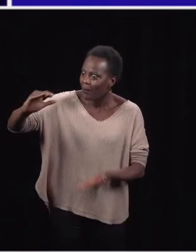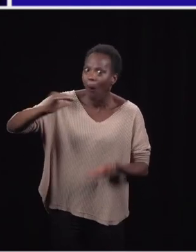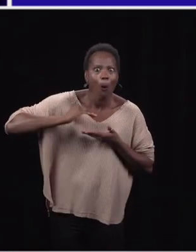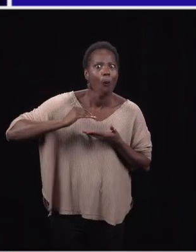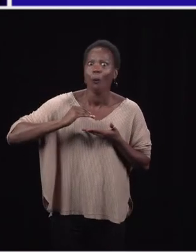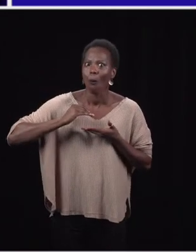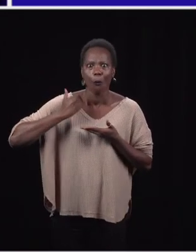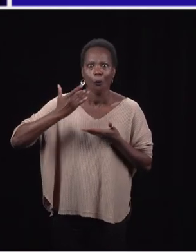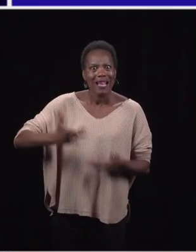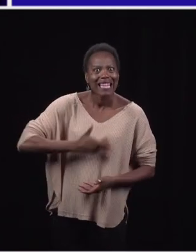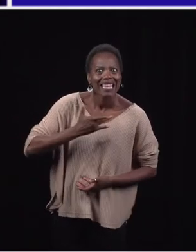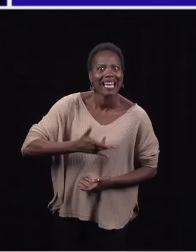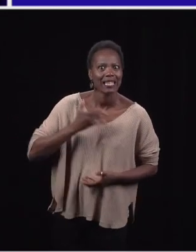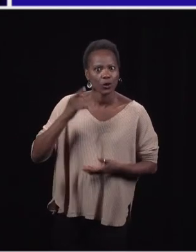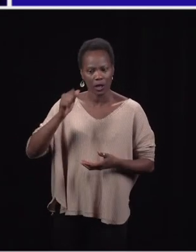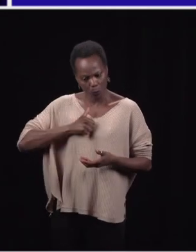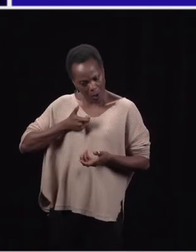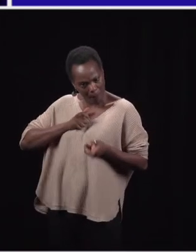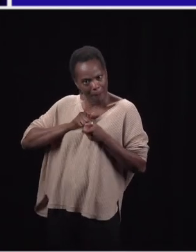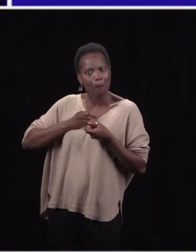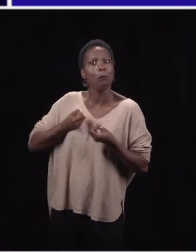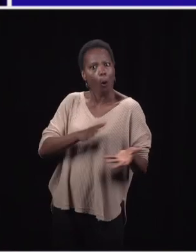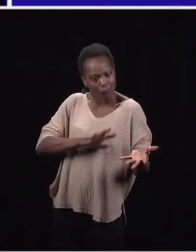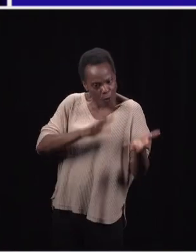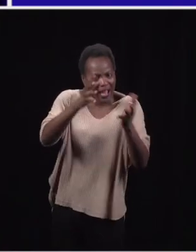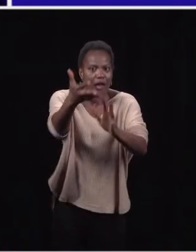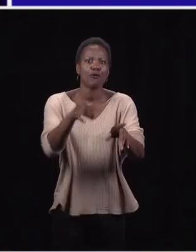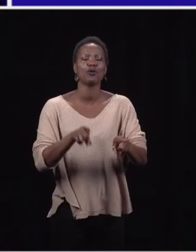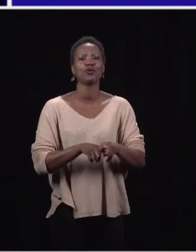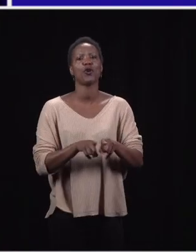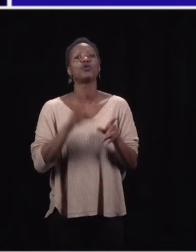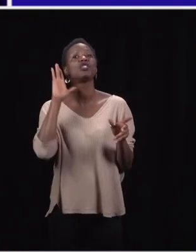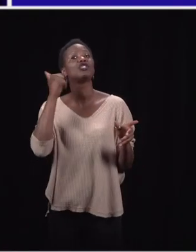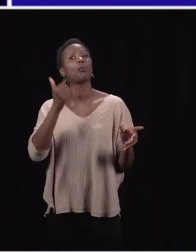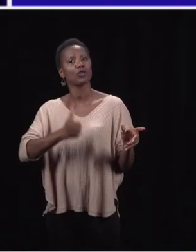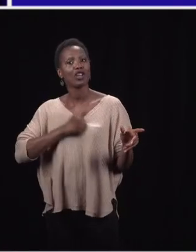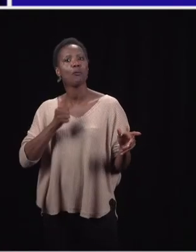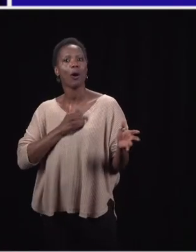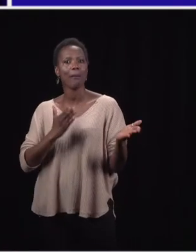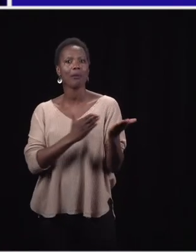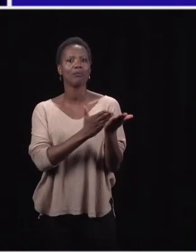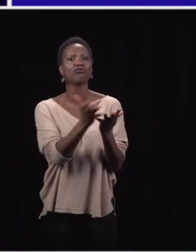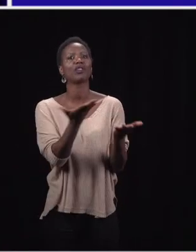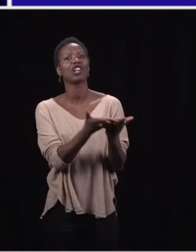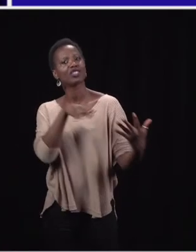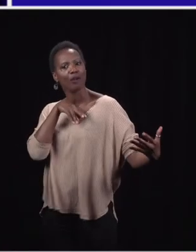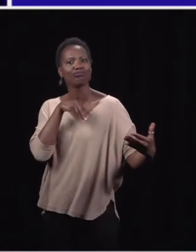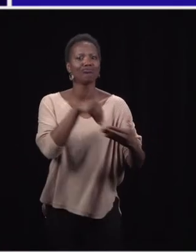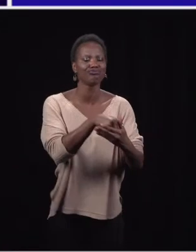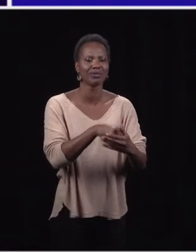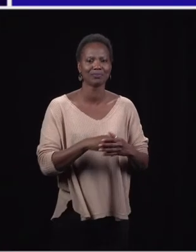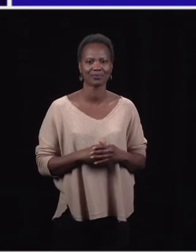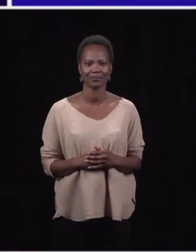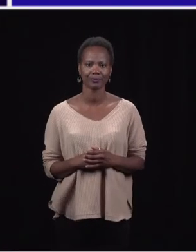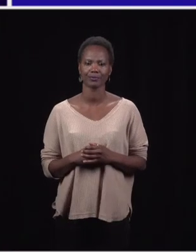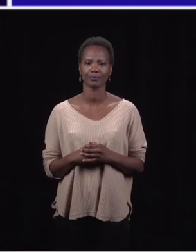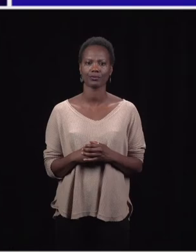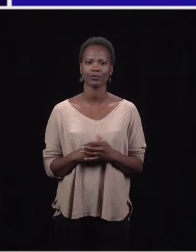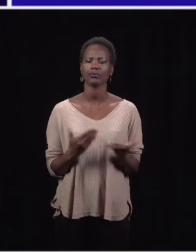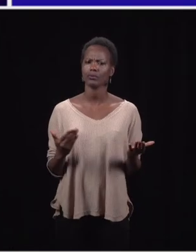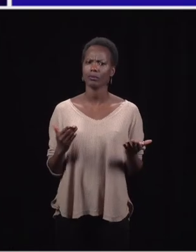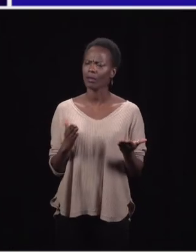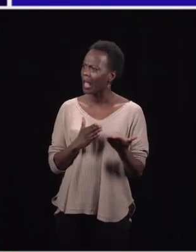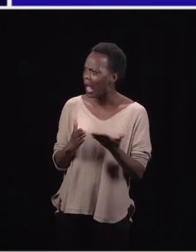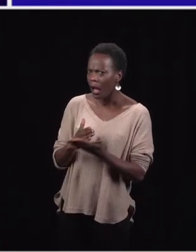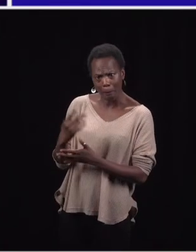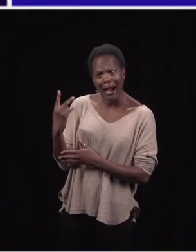le faire aussi à ma façon donc voilà c'est pour ça que je me suis orienté vers est-ce que dans votre parcours